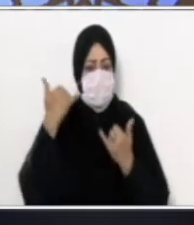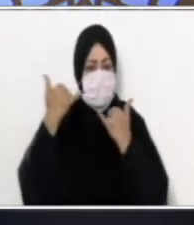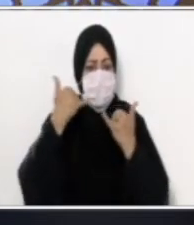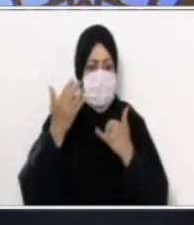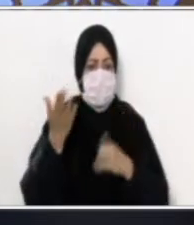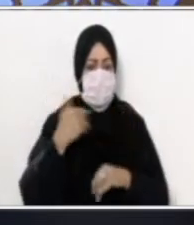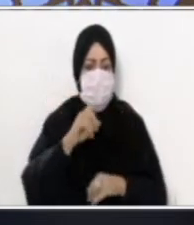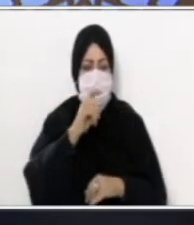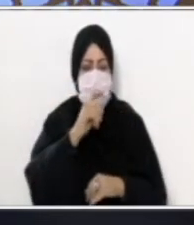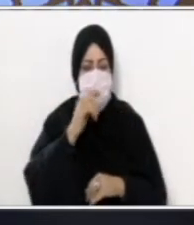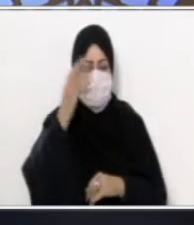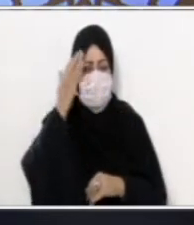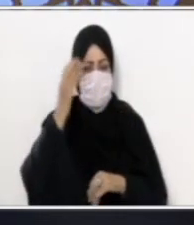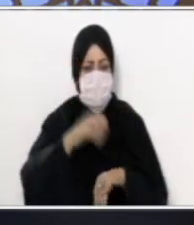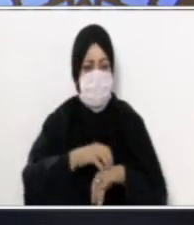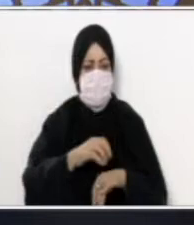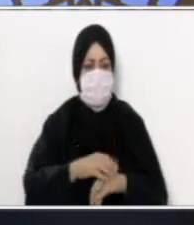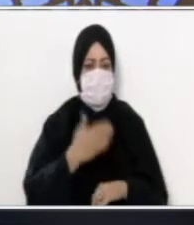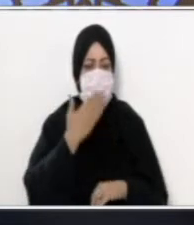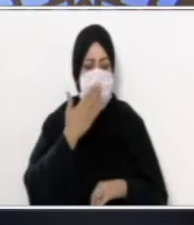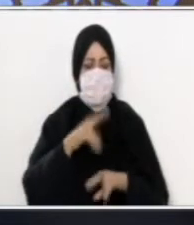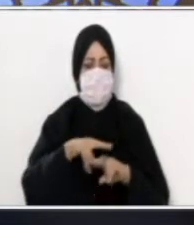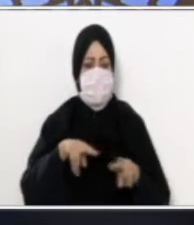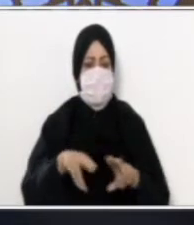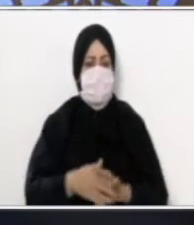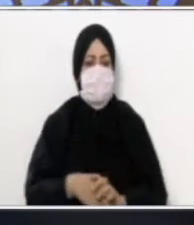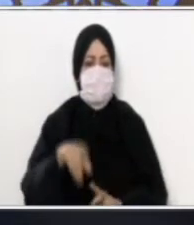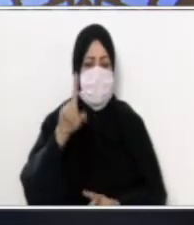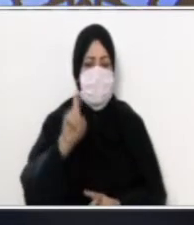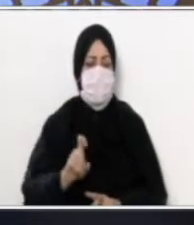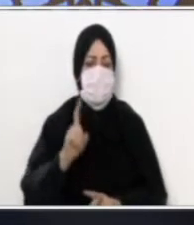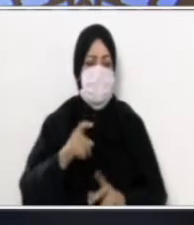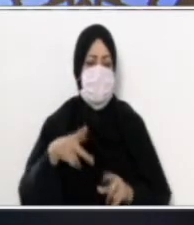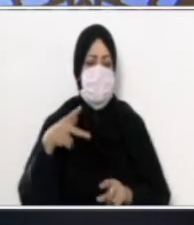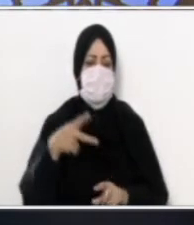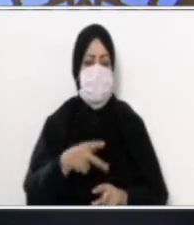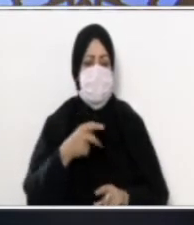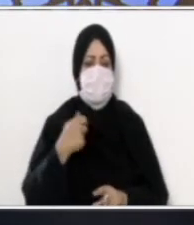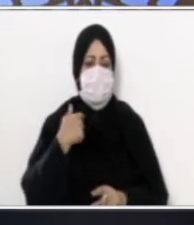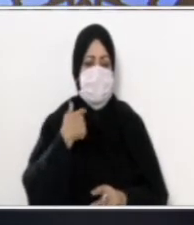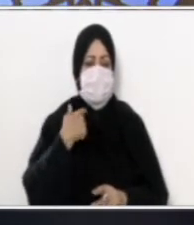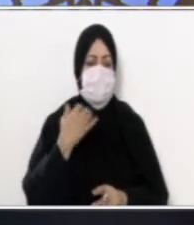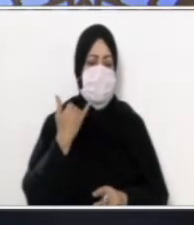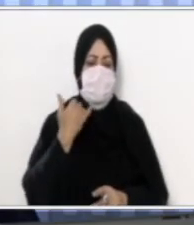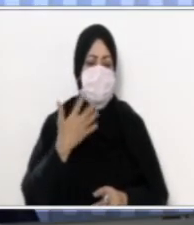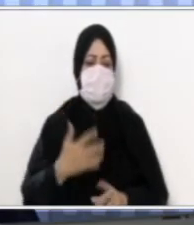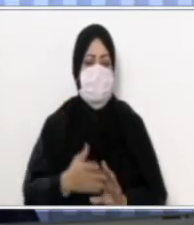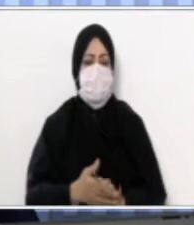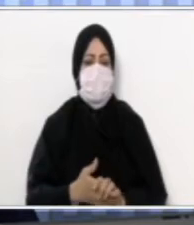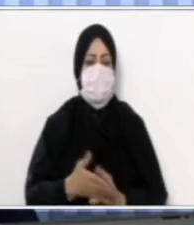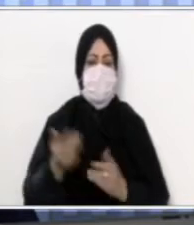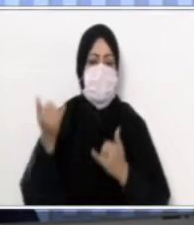ممكن فقدنا الاتصال بالأخت حليمة، نستقبل مكالمة أخرى ولا نرجع الإجابة.